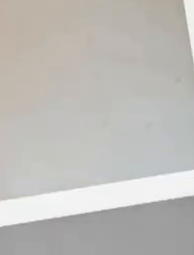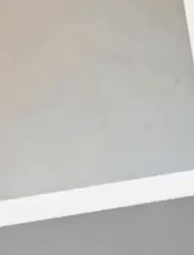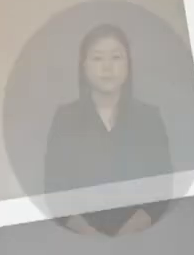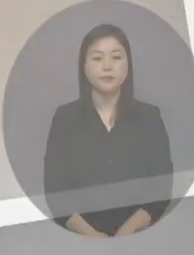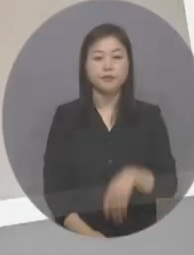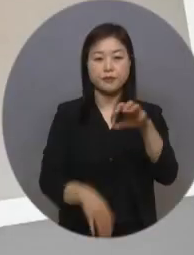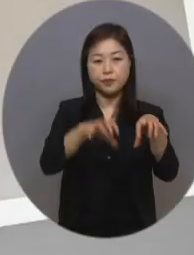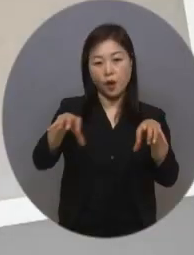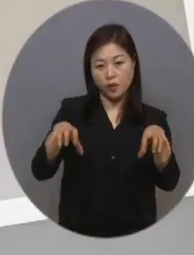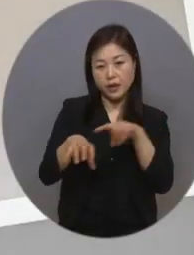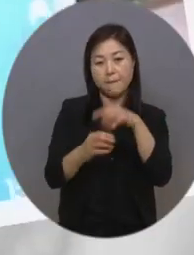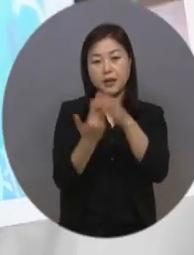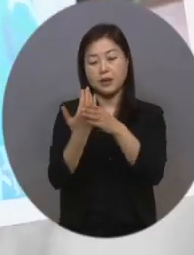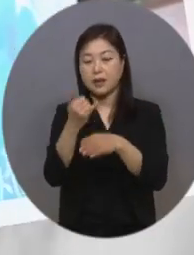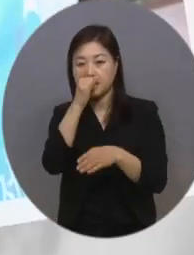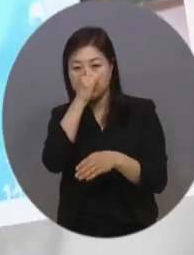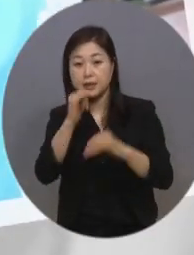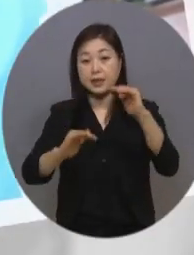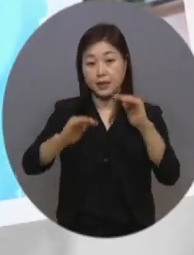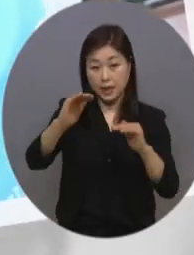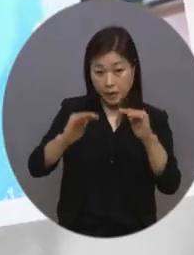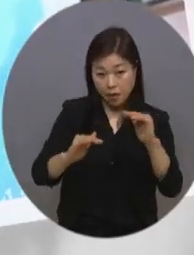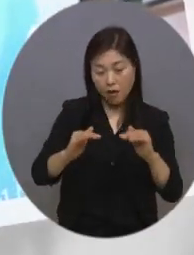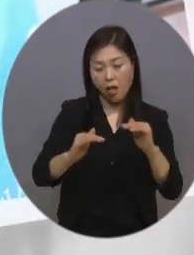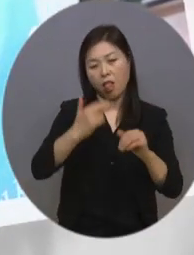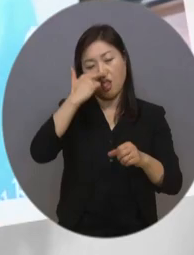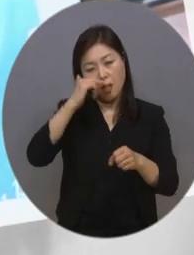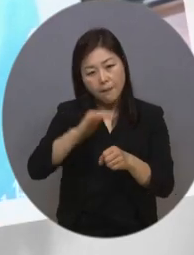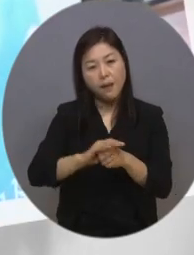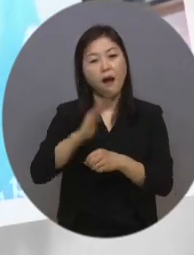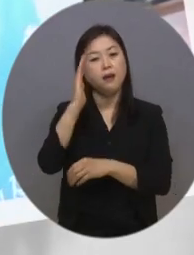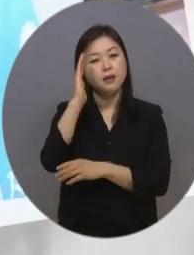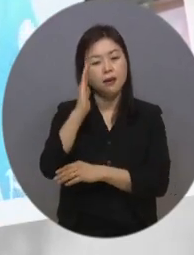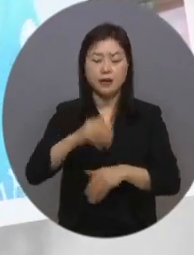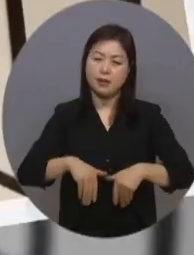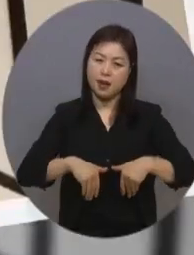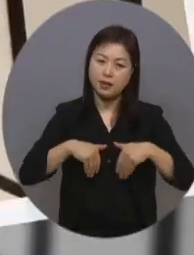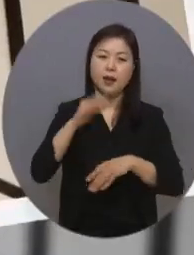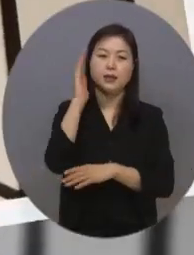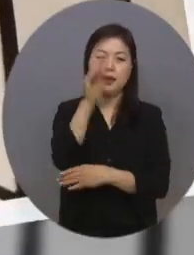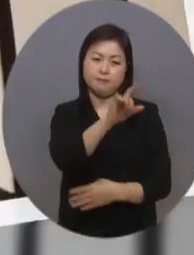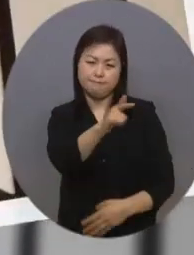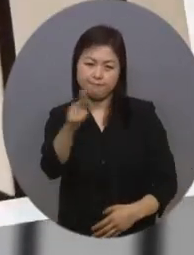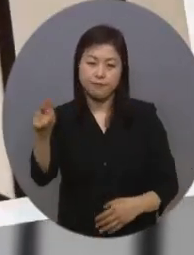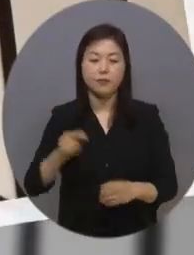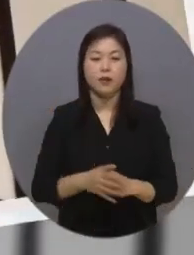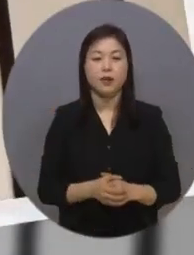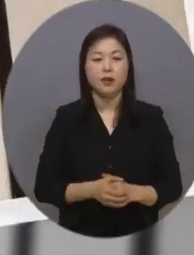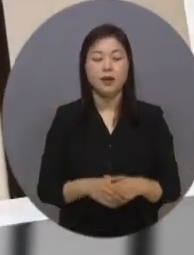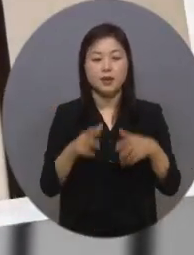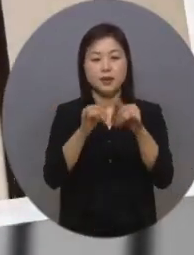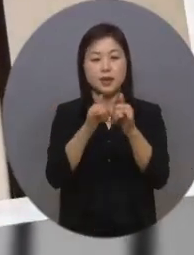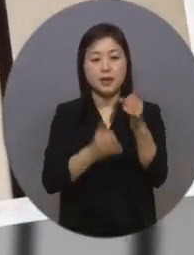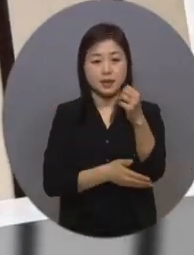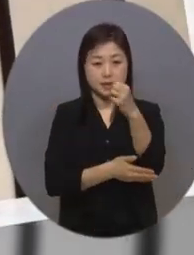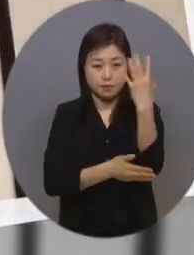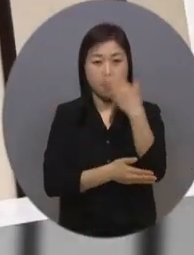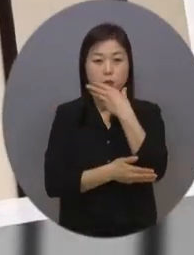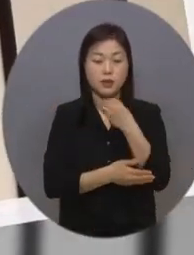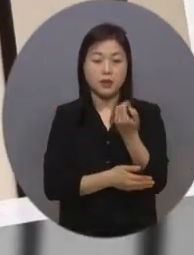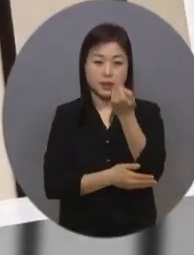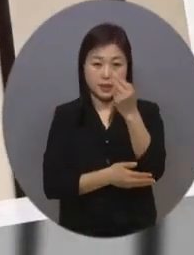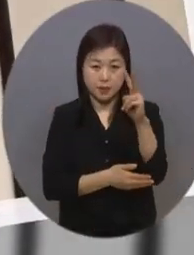우리 주변에서 일어나는 불공정한 사례부터 억울한 사연, 따뜻한 미담까지 장애인신문과